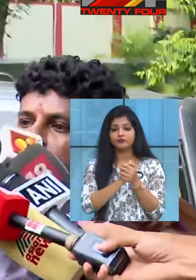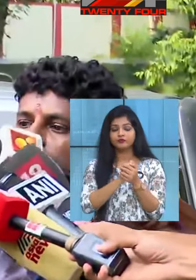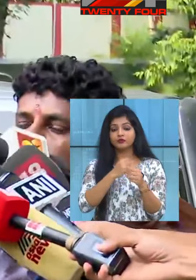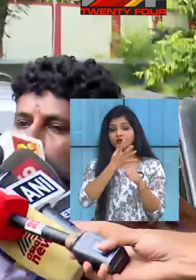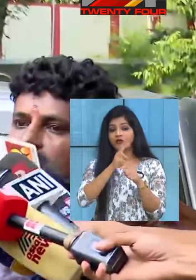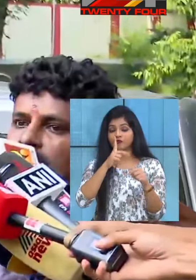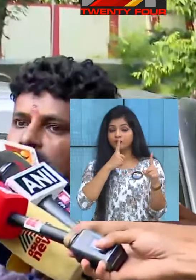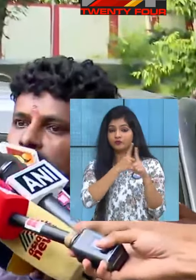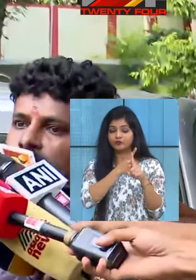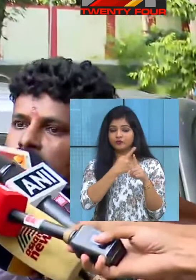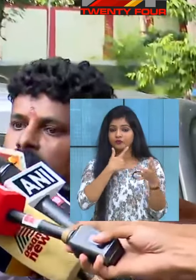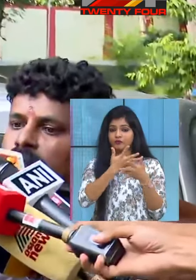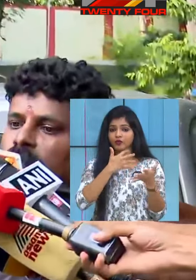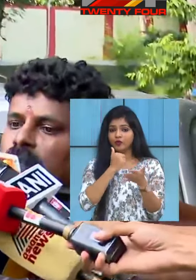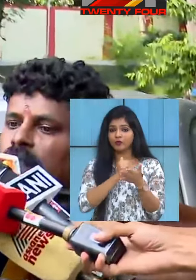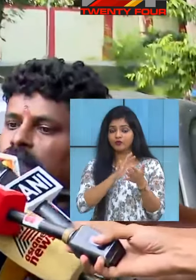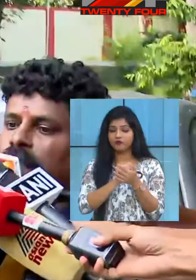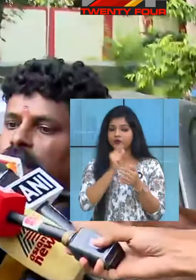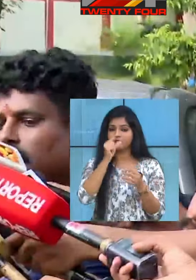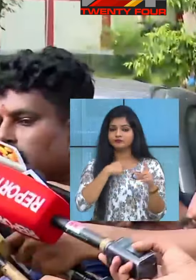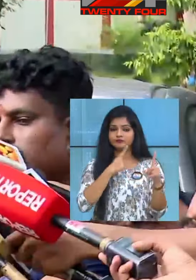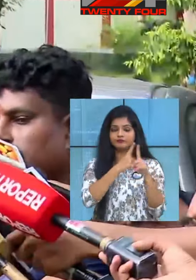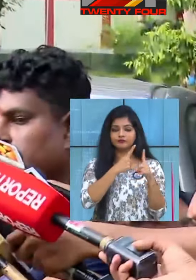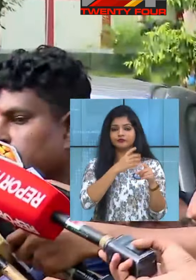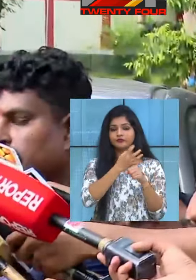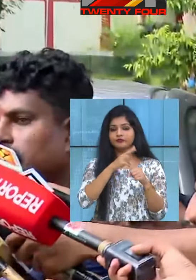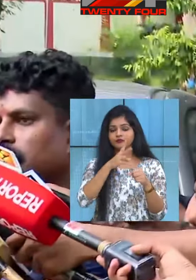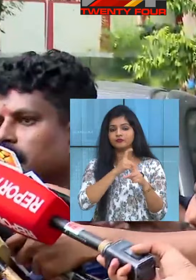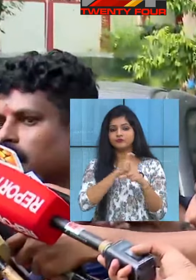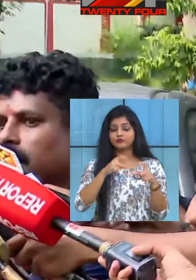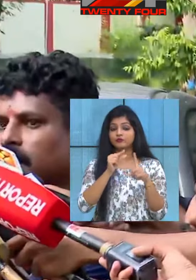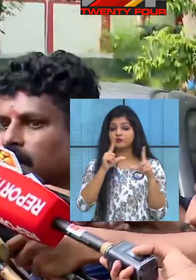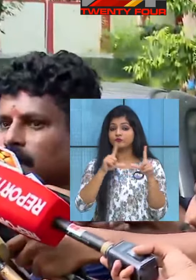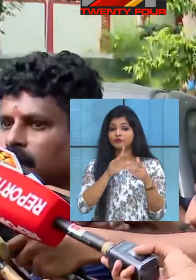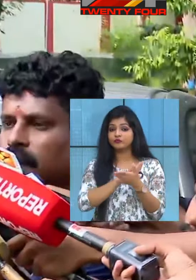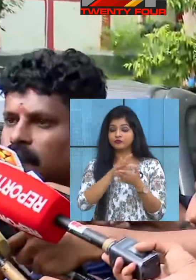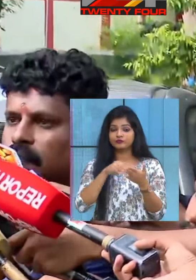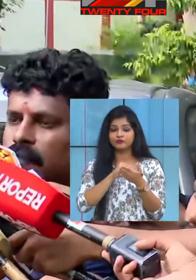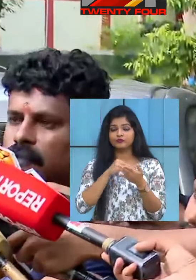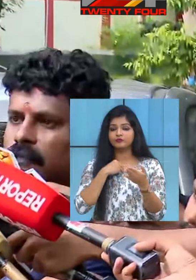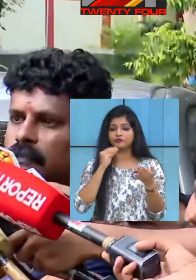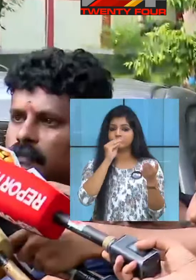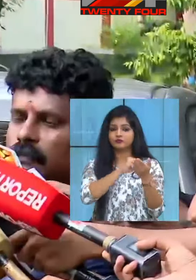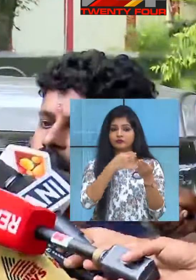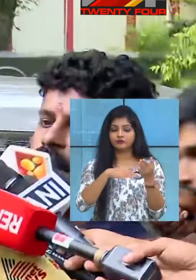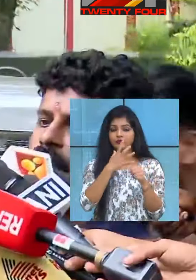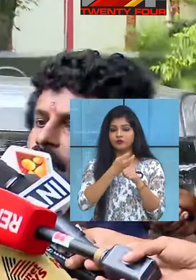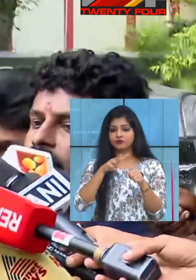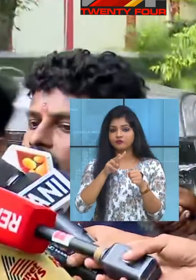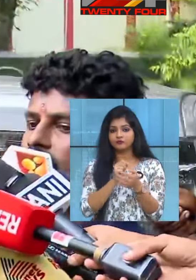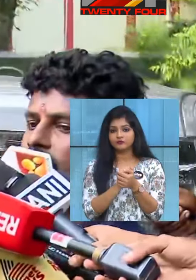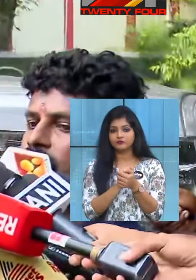അദ്ദേഹത്തെ ബോധ്യപ്പെടുത്താൻ ഉണ്ടായിരുന്നു അത് അദ്ദേഹത്തെ ബോധ്യപ്പെടുത്തിയിട്ടുണ്ട് ഗവർണർക്ക് കൈമാറിയിട്ടുണ്ട് ഇനിയും ചില തെളിവുകൾ ഇനി ഗവർണറിലേക്കാണ്